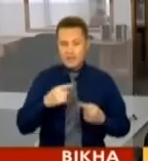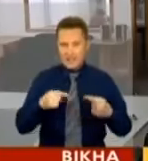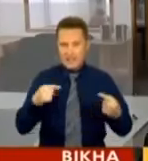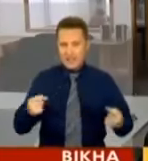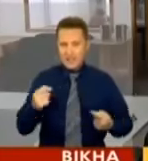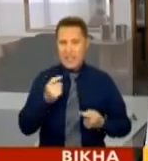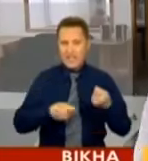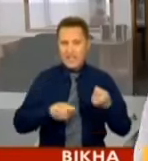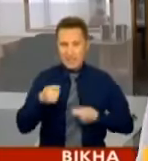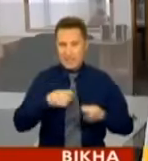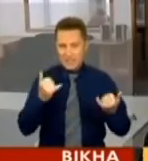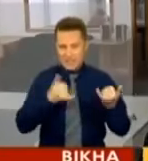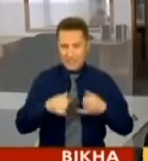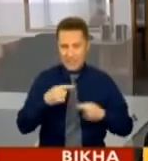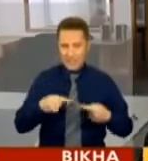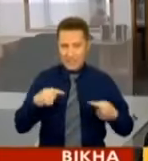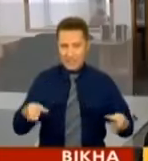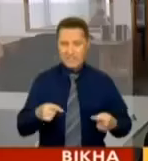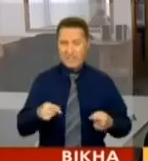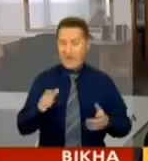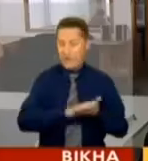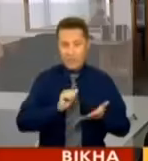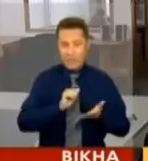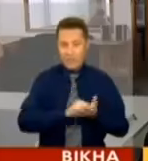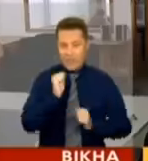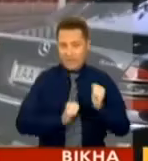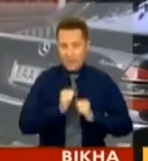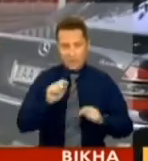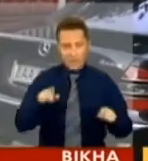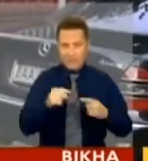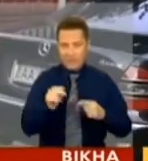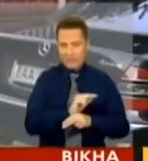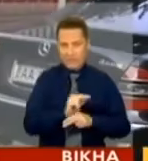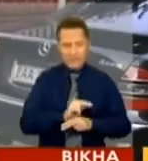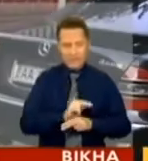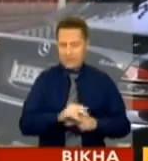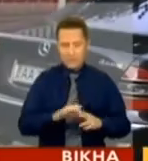по суті діла, там, після двох таких заправок убивав двигатель і встановлення не подлежав.